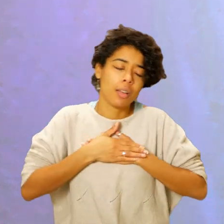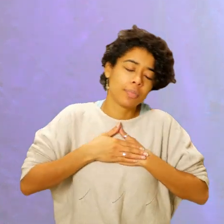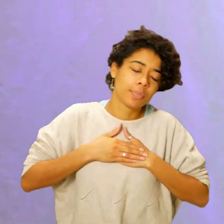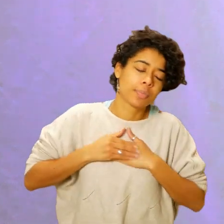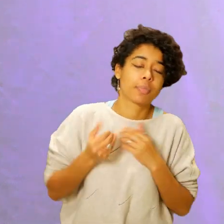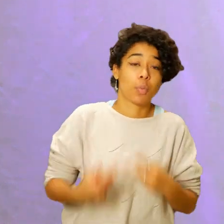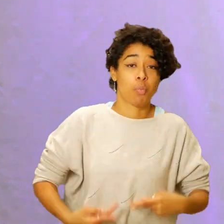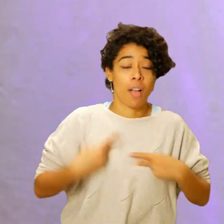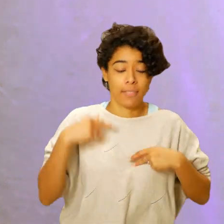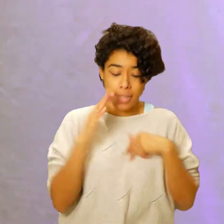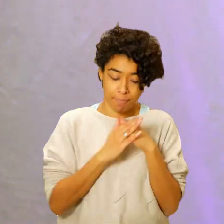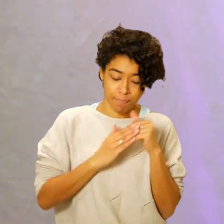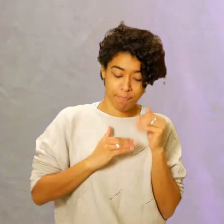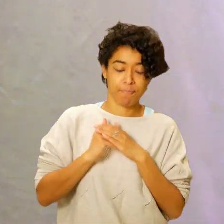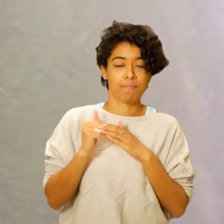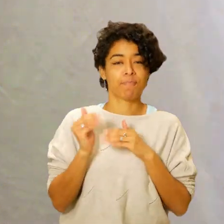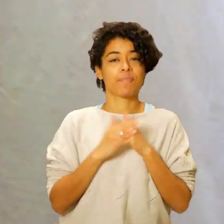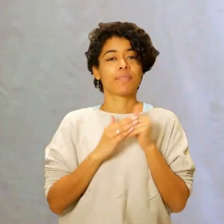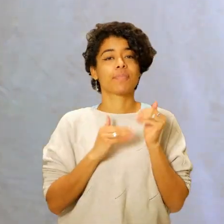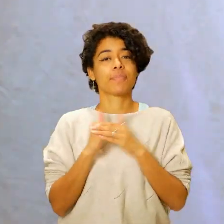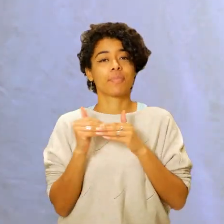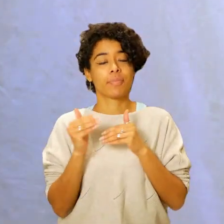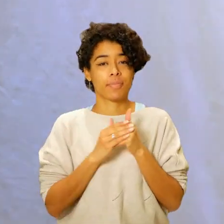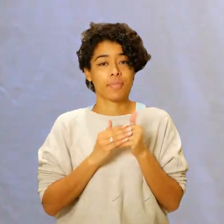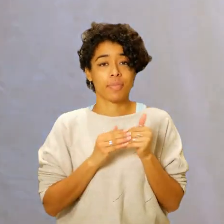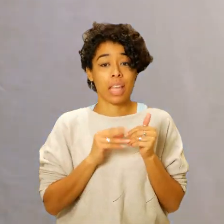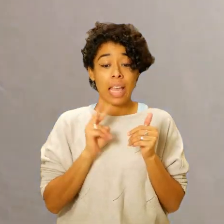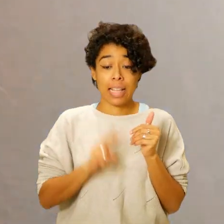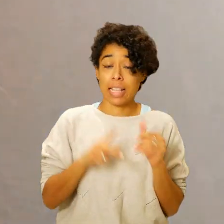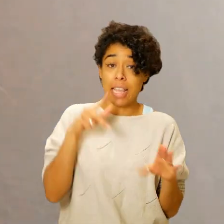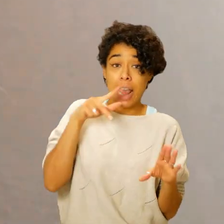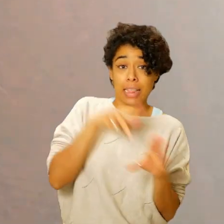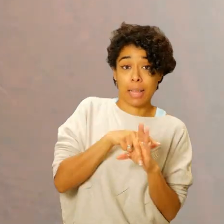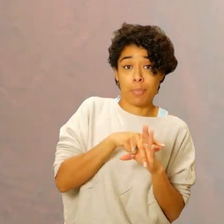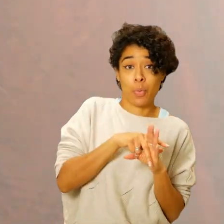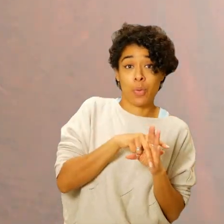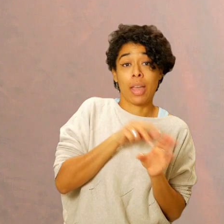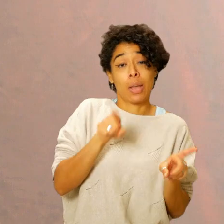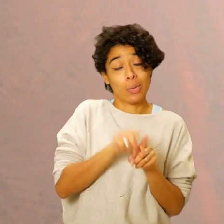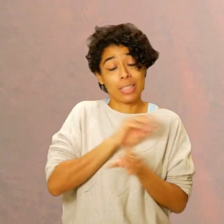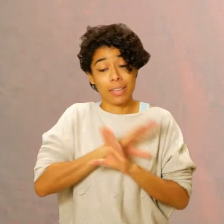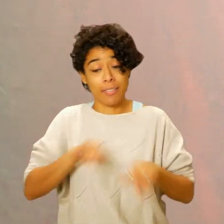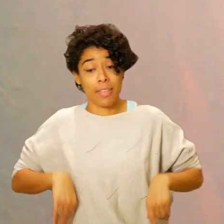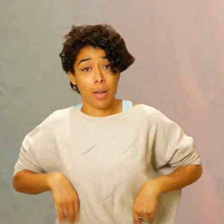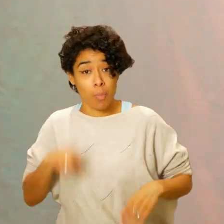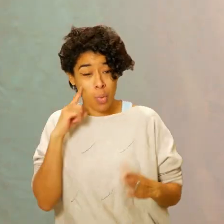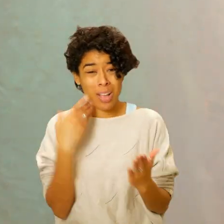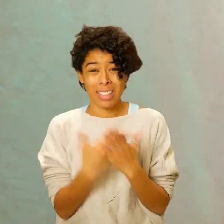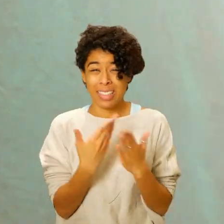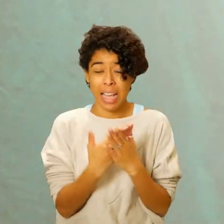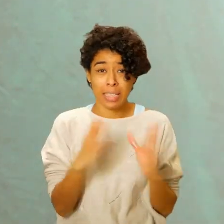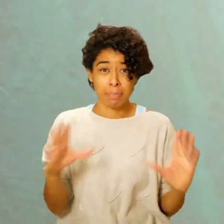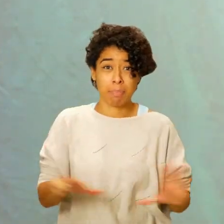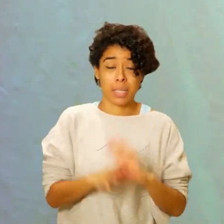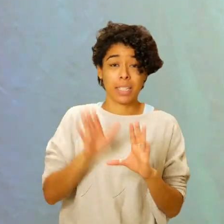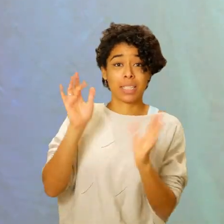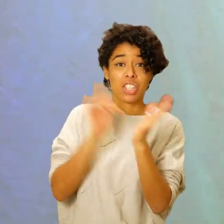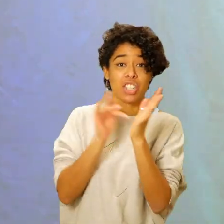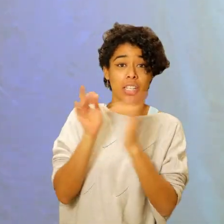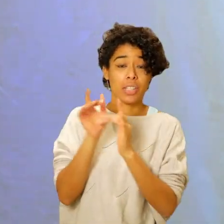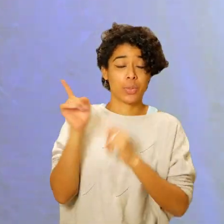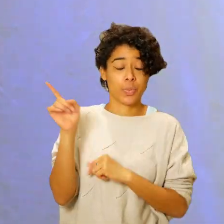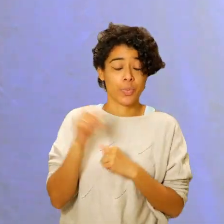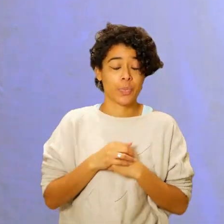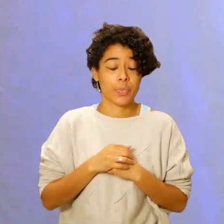bâtir ta vie. Elle est le commencement et la fin parce que cette parole, c'est Christ lui-même. La Bible déclare